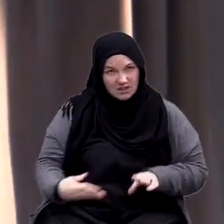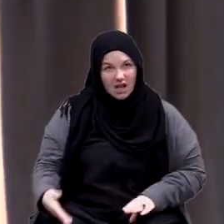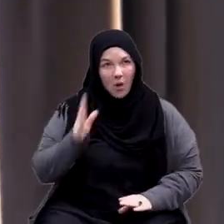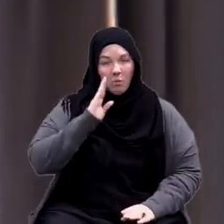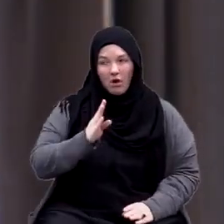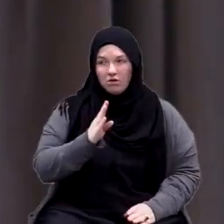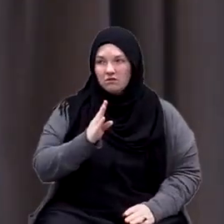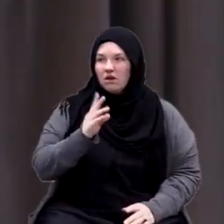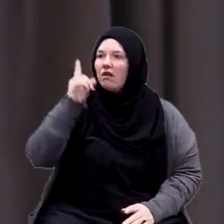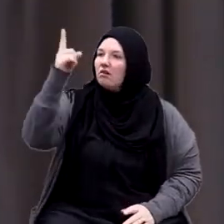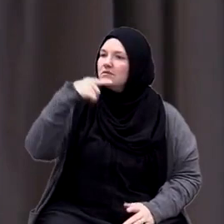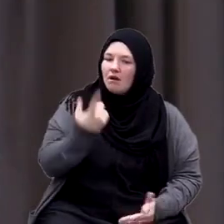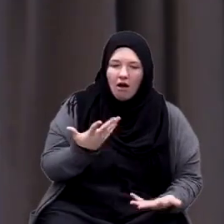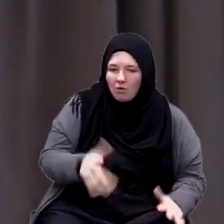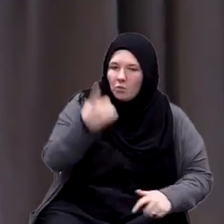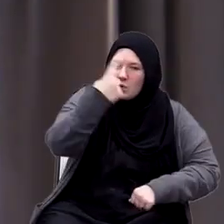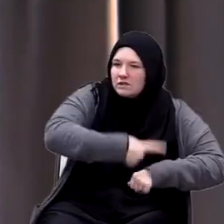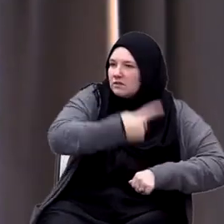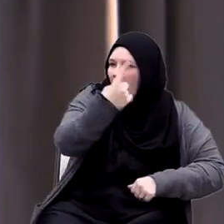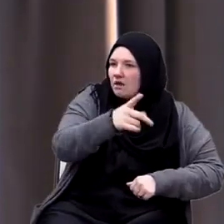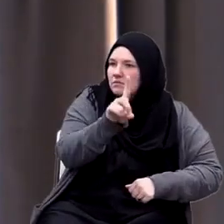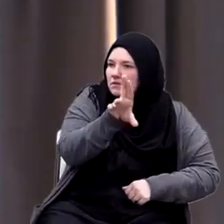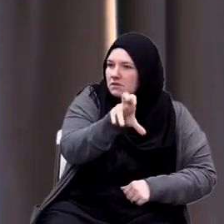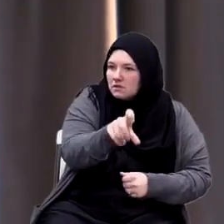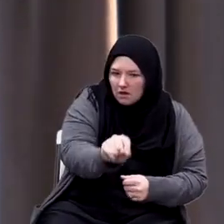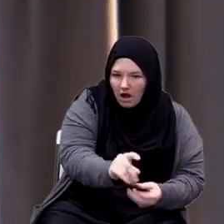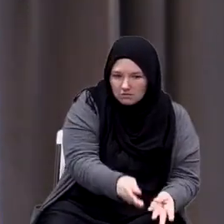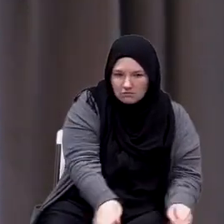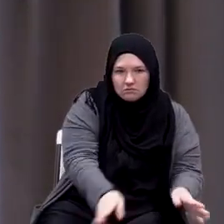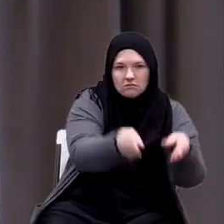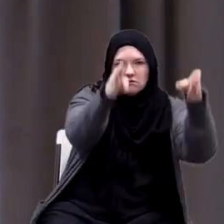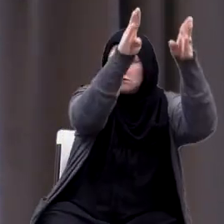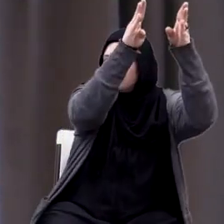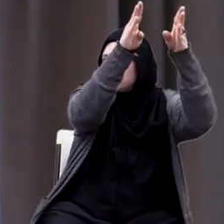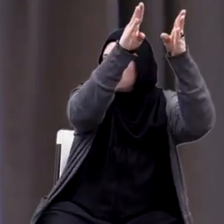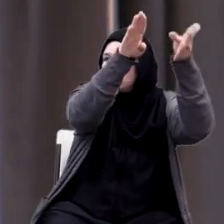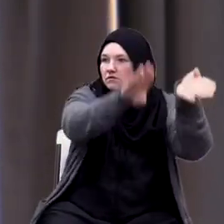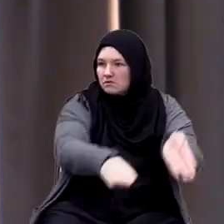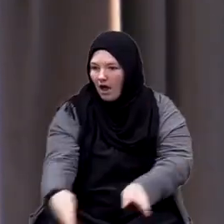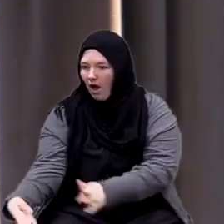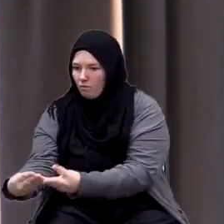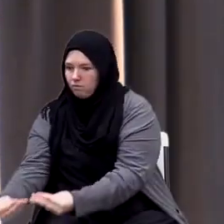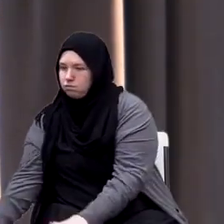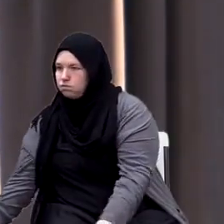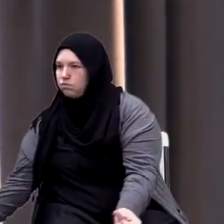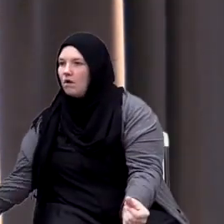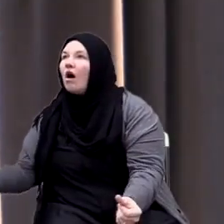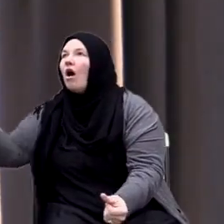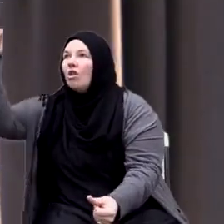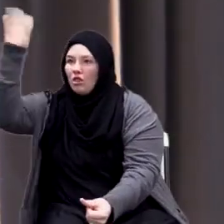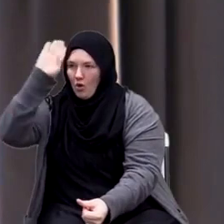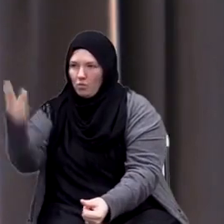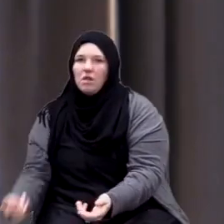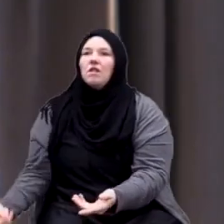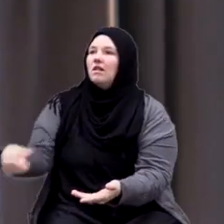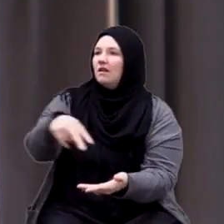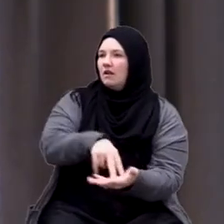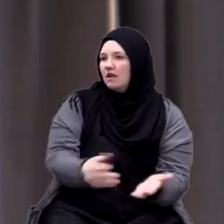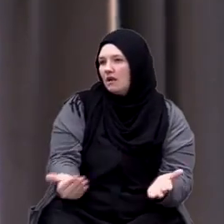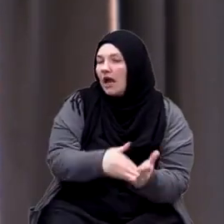مَثَلًا وَنَسِيَ خَلْقَهُ. He gave us, threw at us an example, and he forgot his own